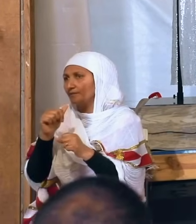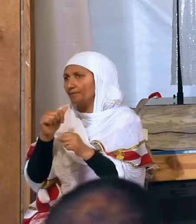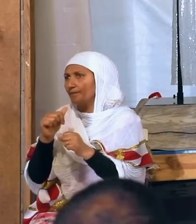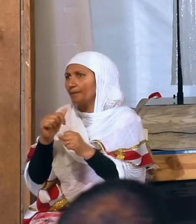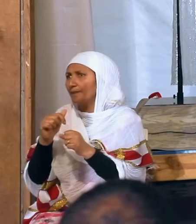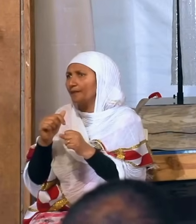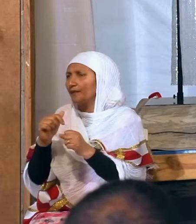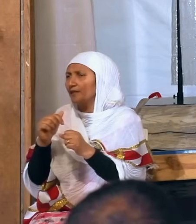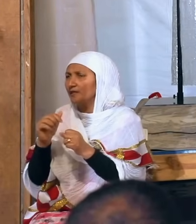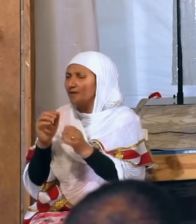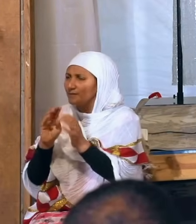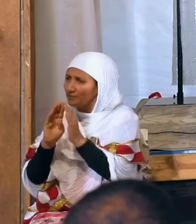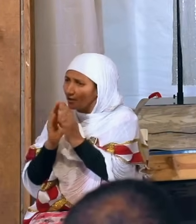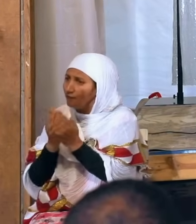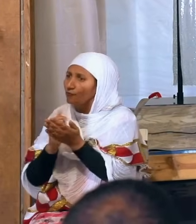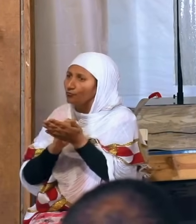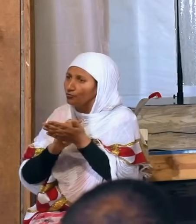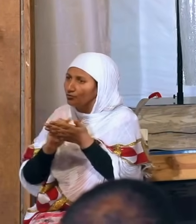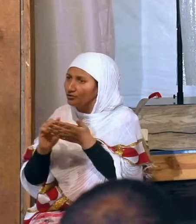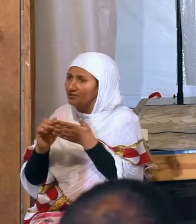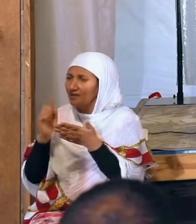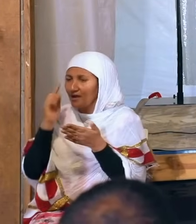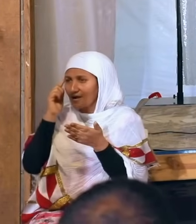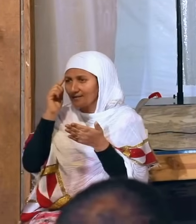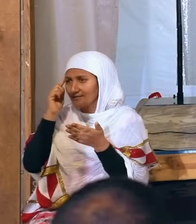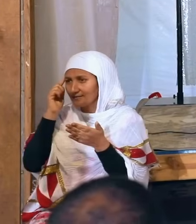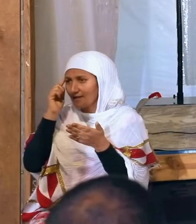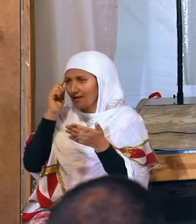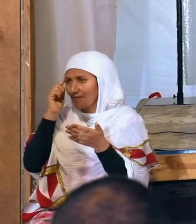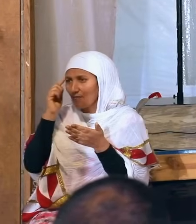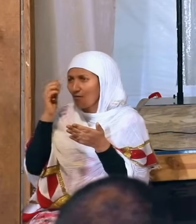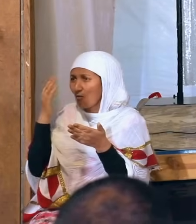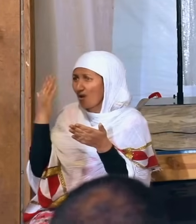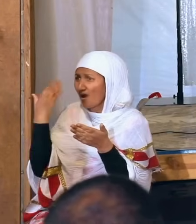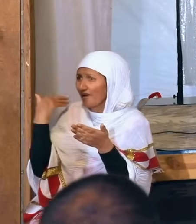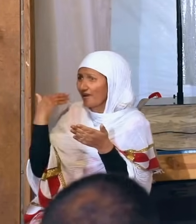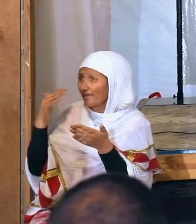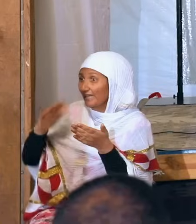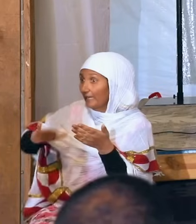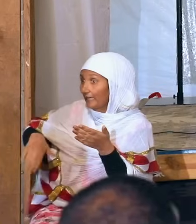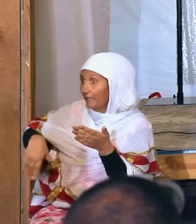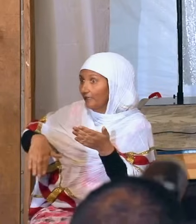እንዶም የመጽሐፍ ቅዱስን ሐሳብ በጣም ኋላ ቀርና